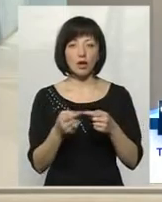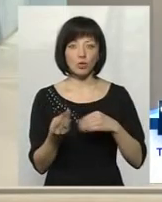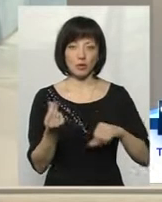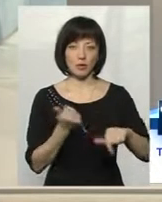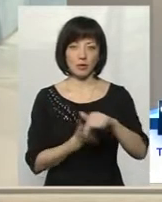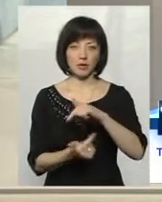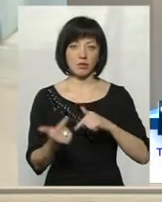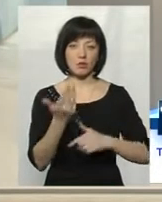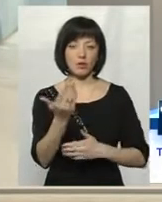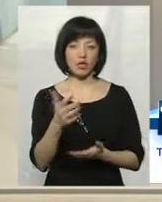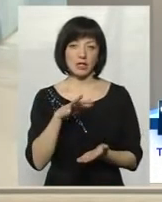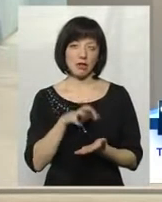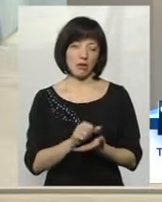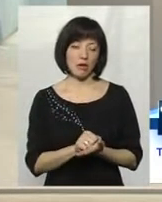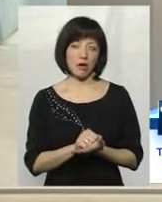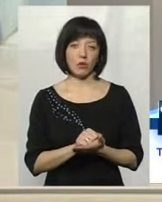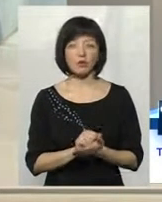бізнесу, яким вони займаються.